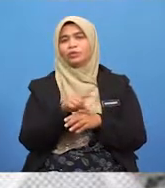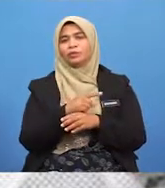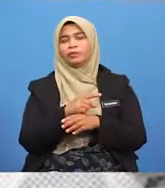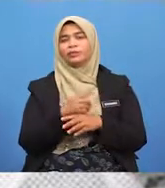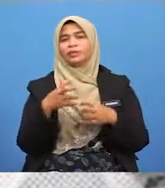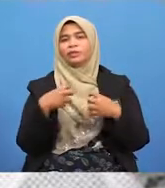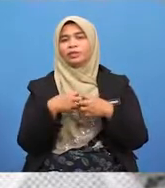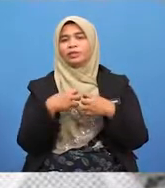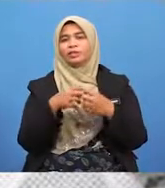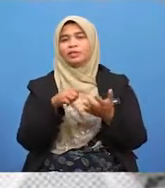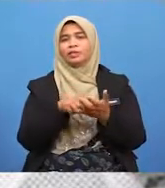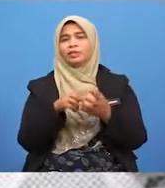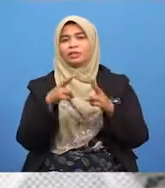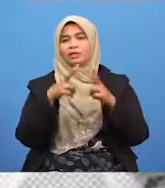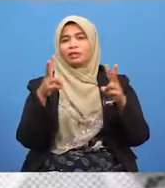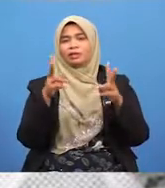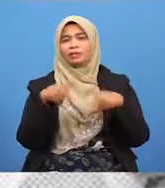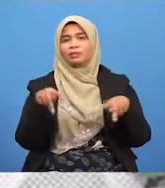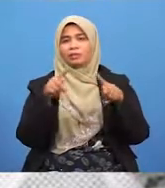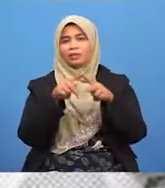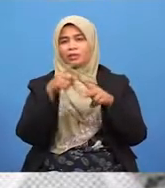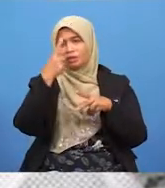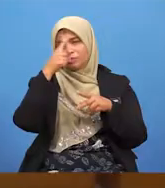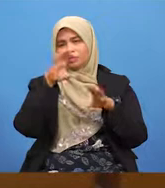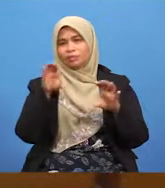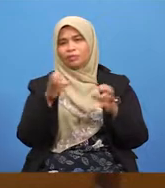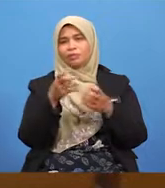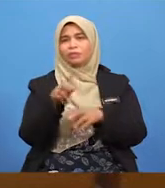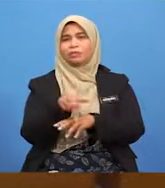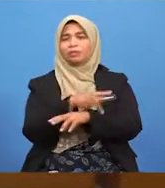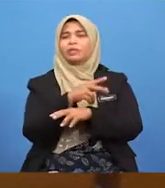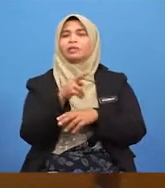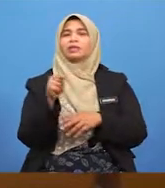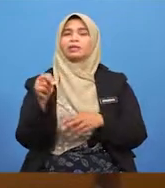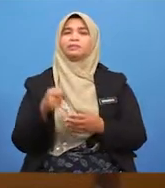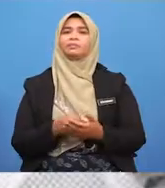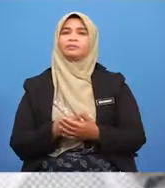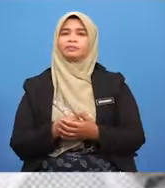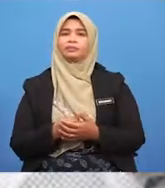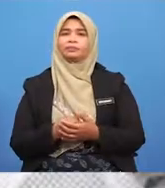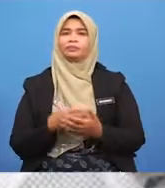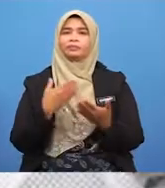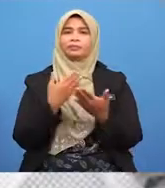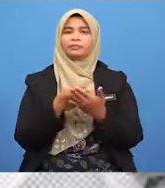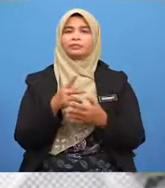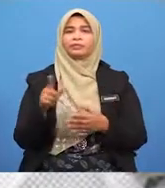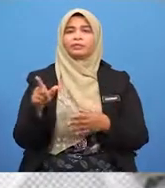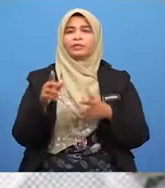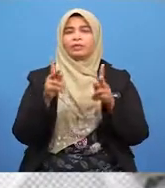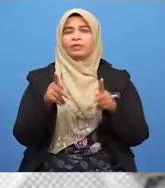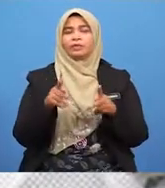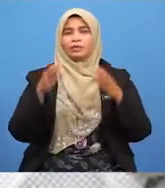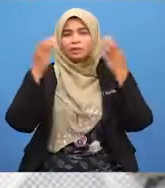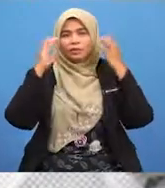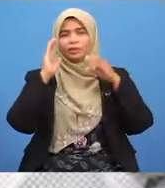amat penting bagi membuat pakaian Baiklah Plaza chegou akan